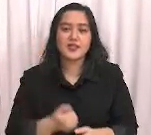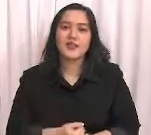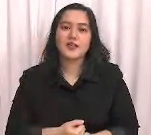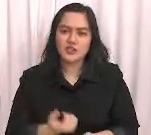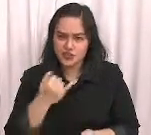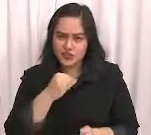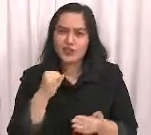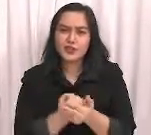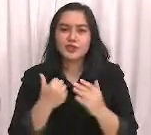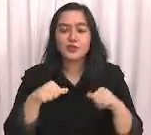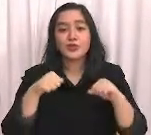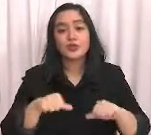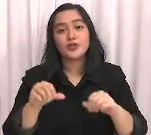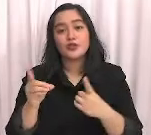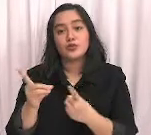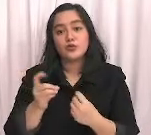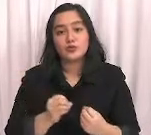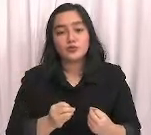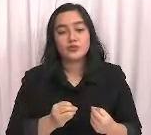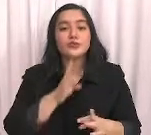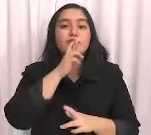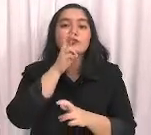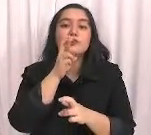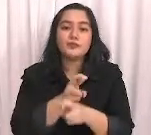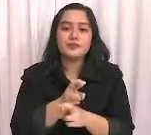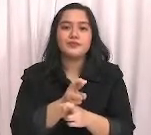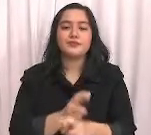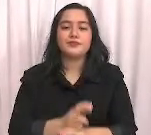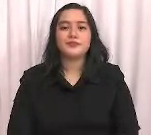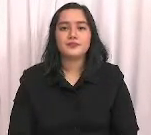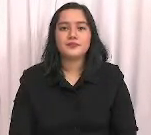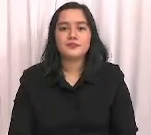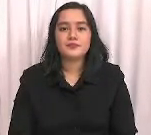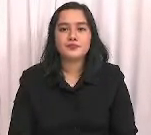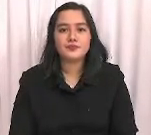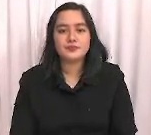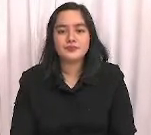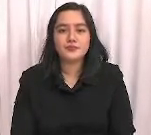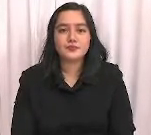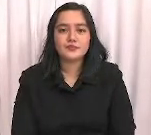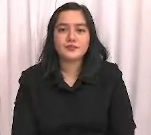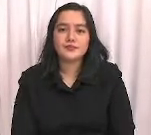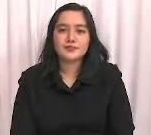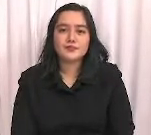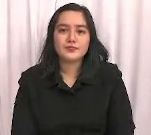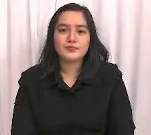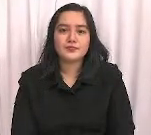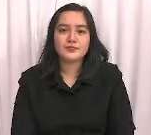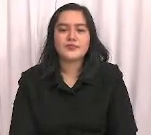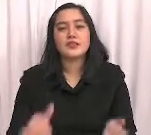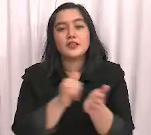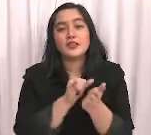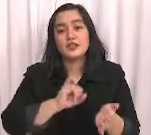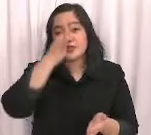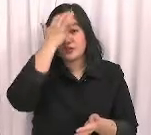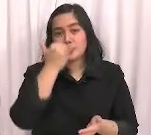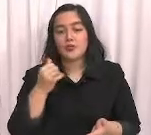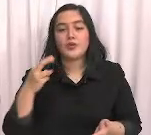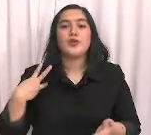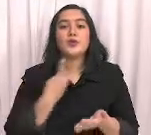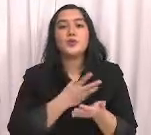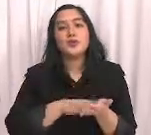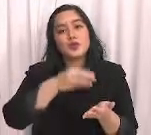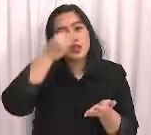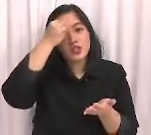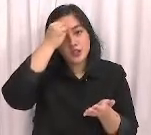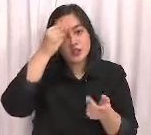kaya inilalabas ko itong prinsipyo na ito para masanay po tayo na gumawa ng tama na hindi aasa ng